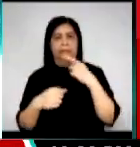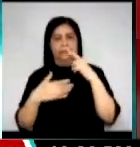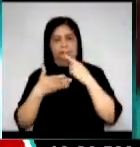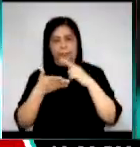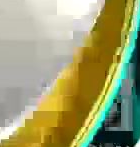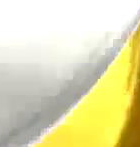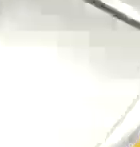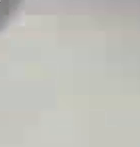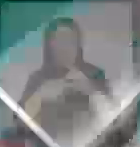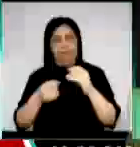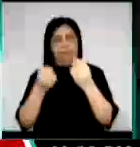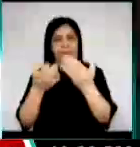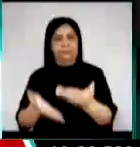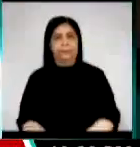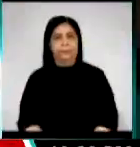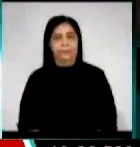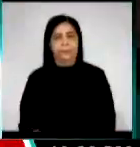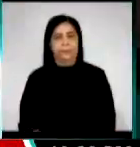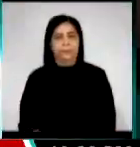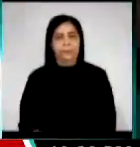ito.